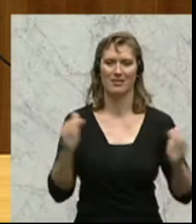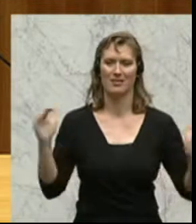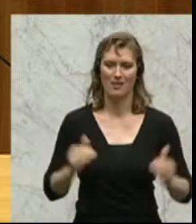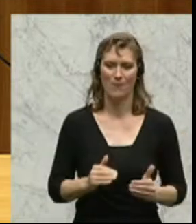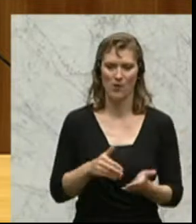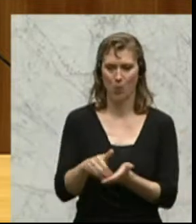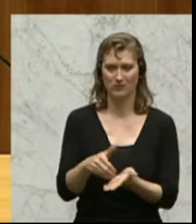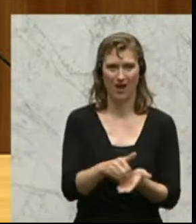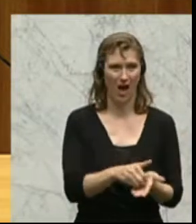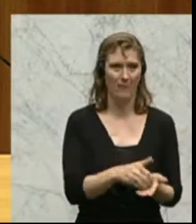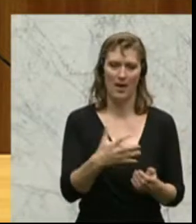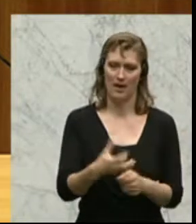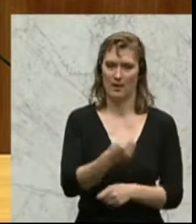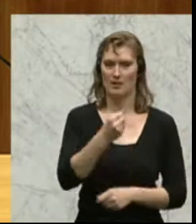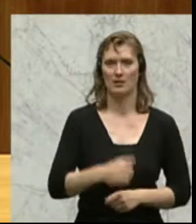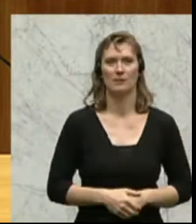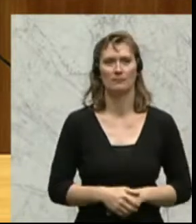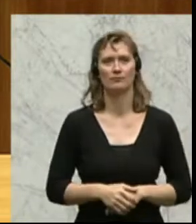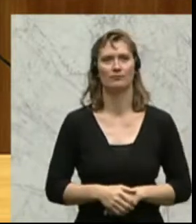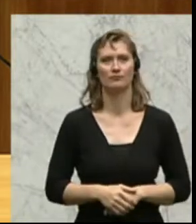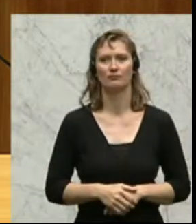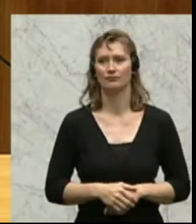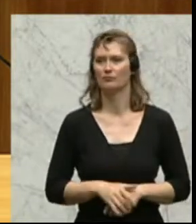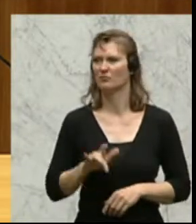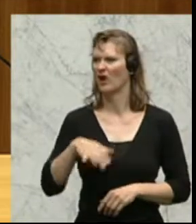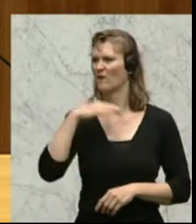zu erreichen. Und natürlich gibt es da viele Bereiche,